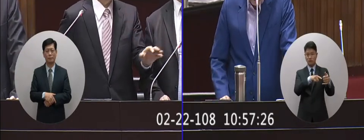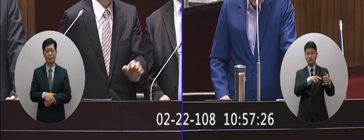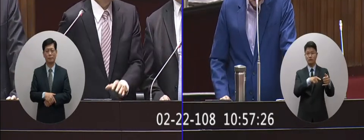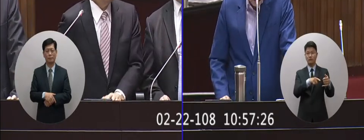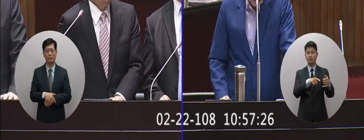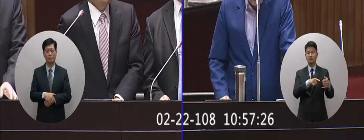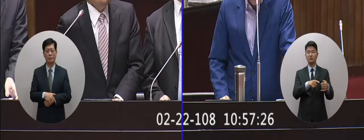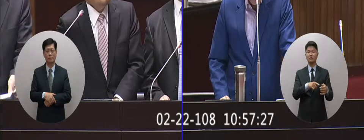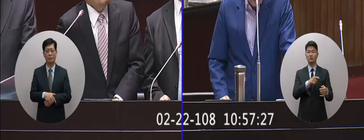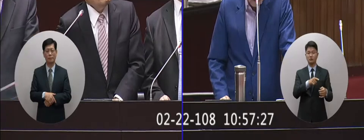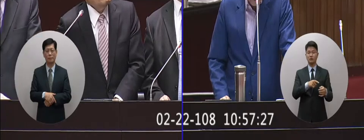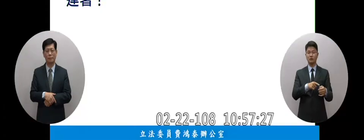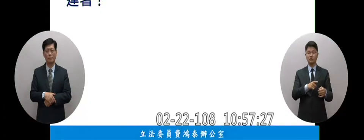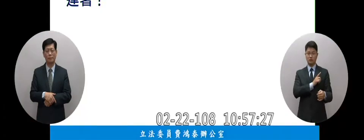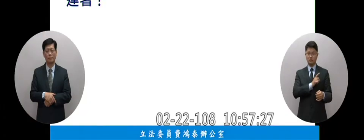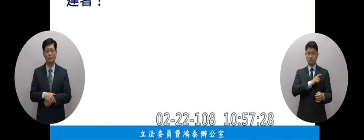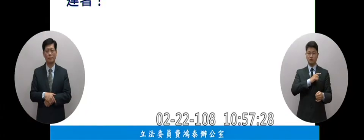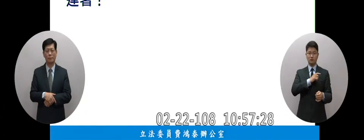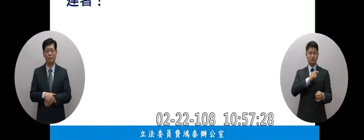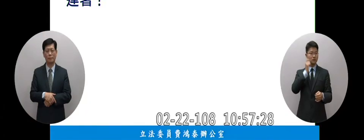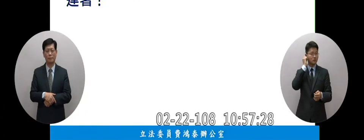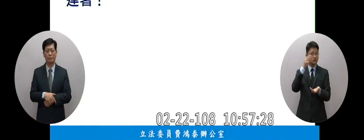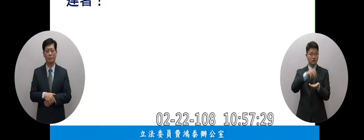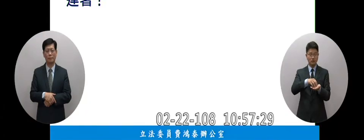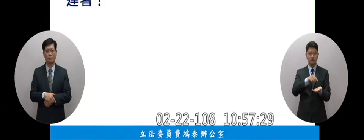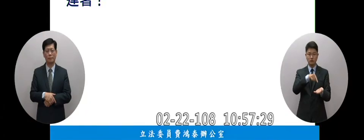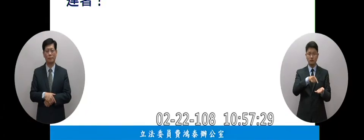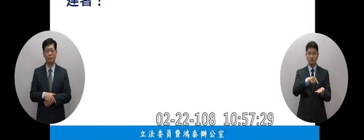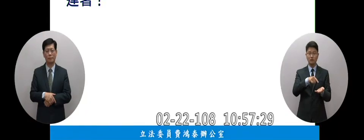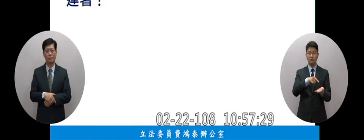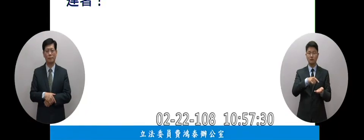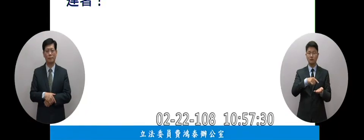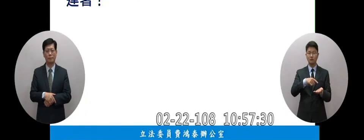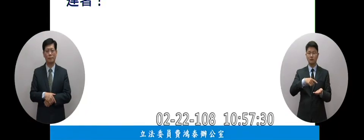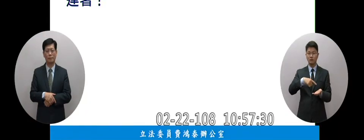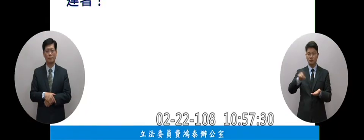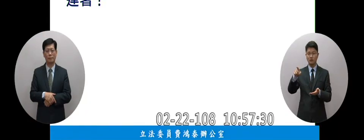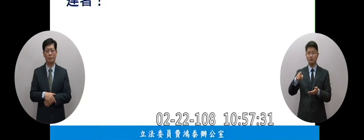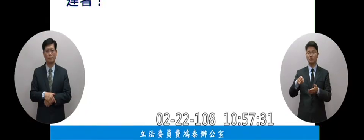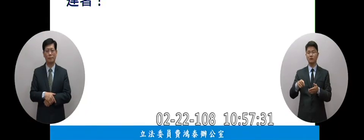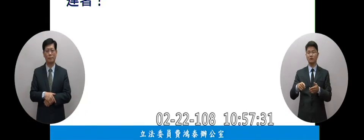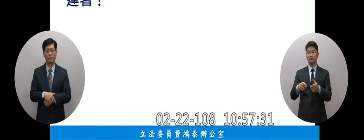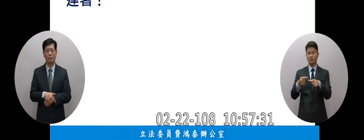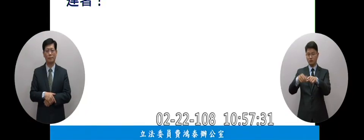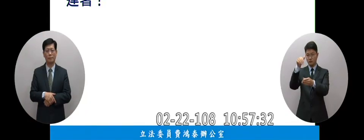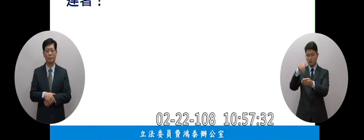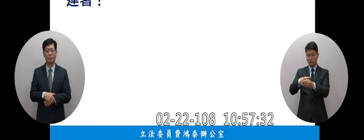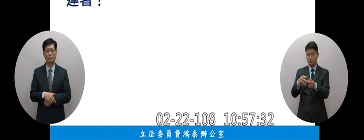一个国民拿着公民最基本的身份证，他不可以去办公投联署啊？